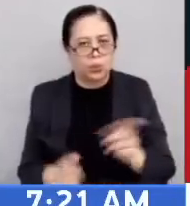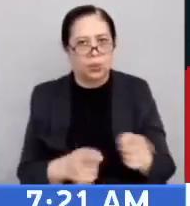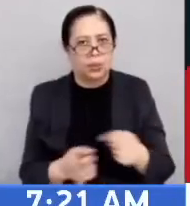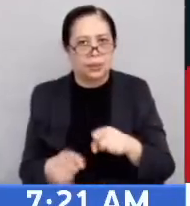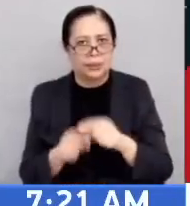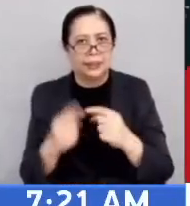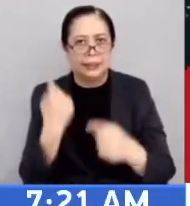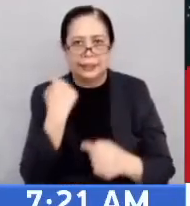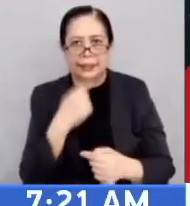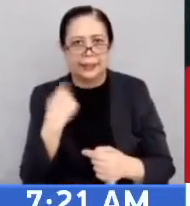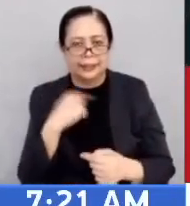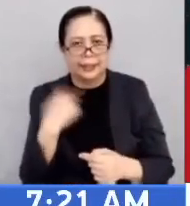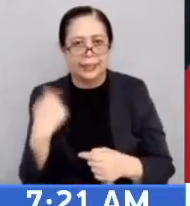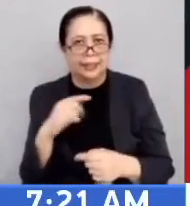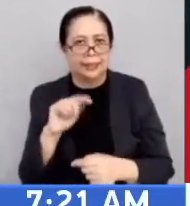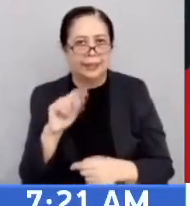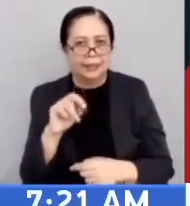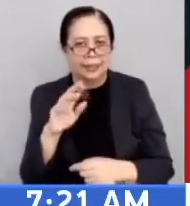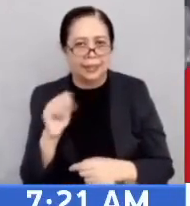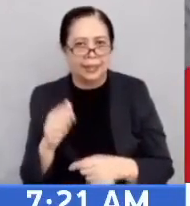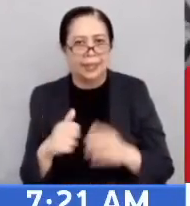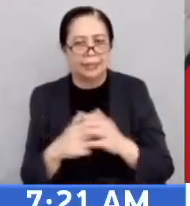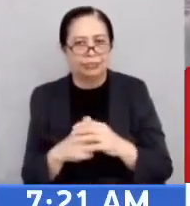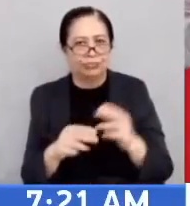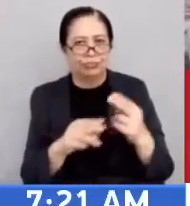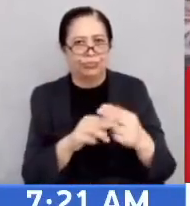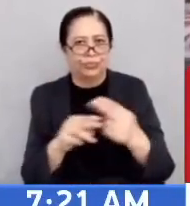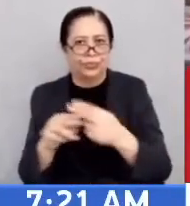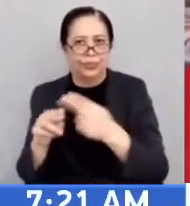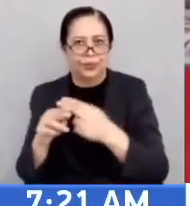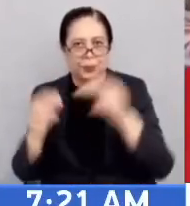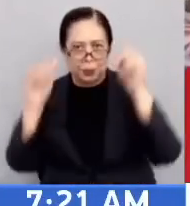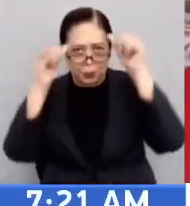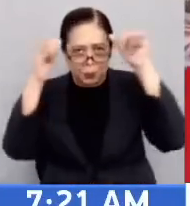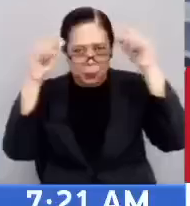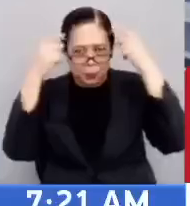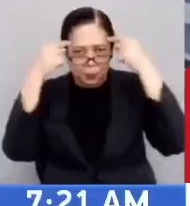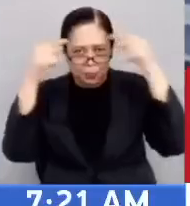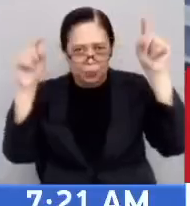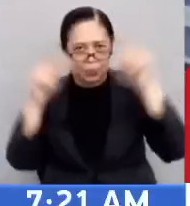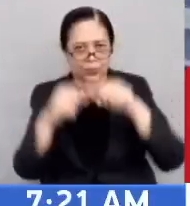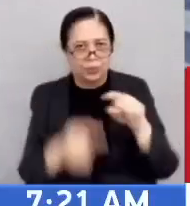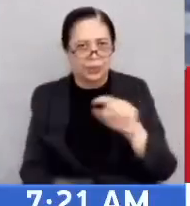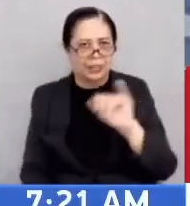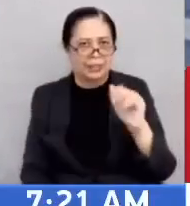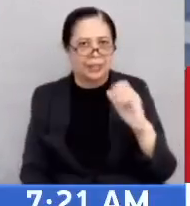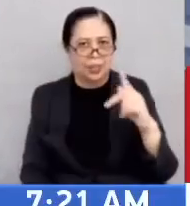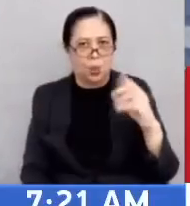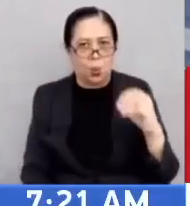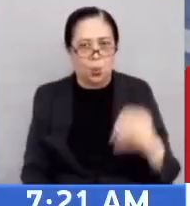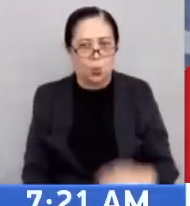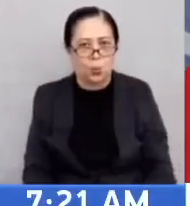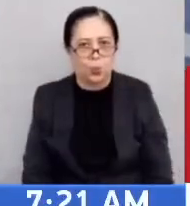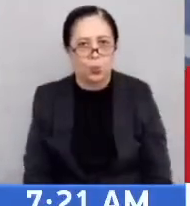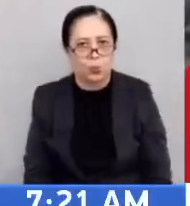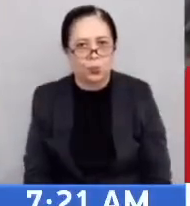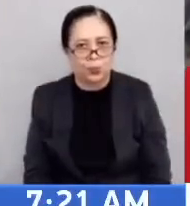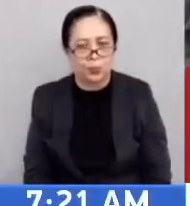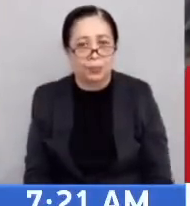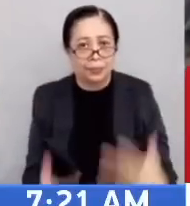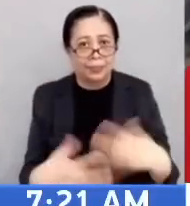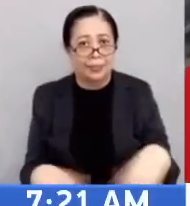Epi Quizon bilang Zul, at Carlo Gonzalez bilang Draco. Sa ending credits naman